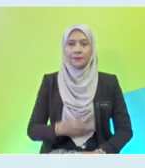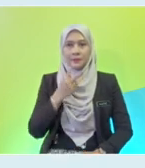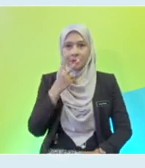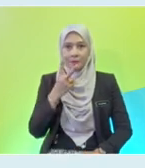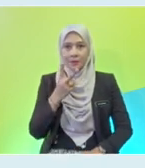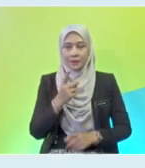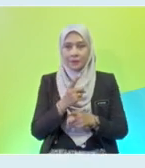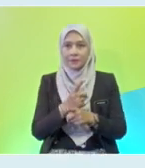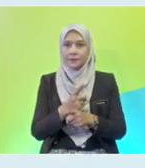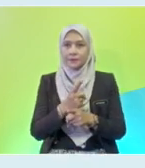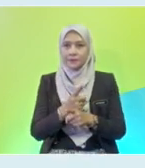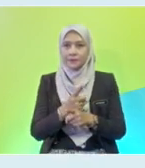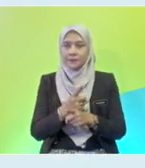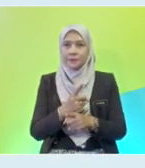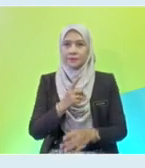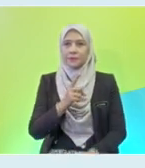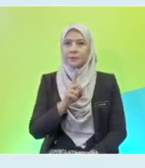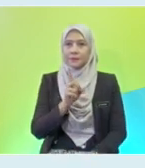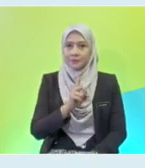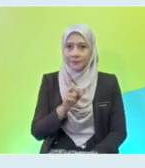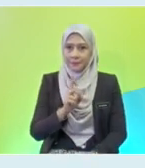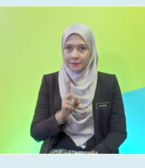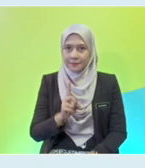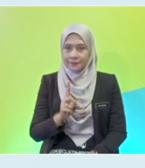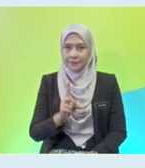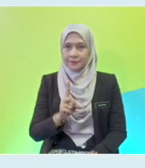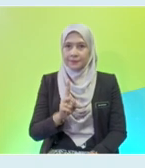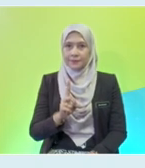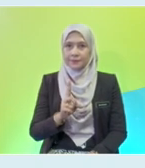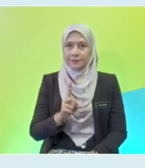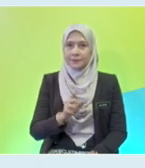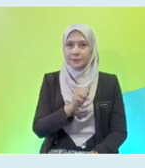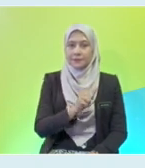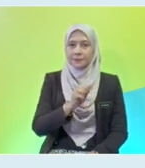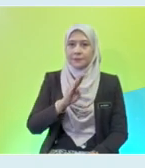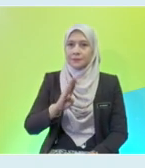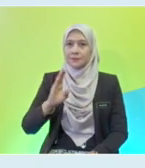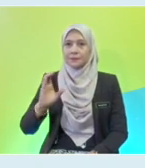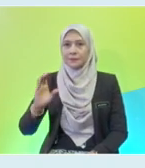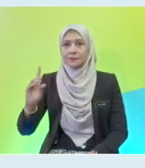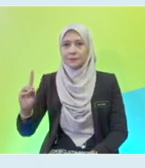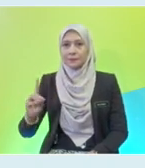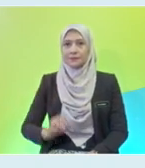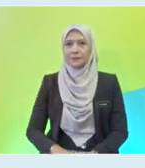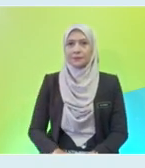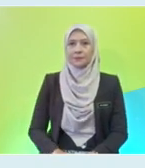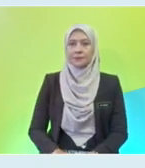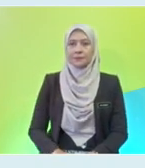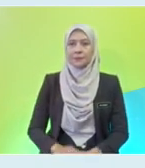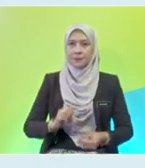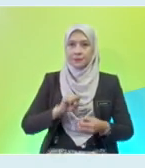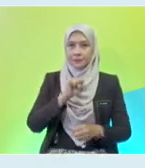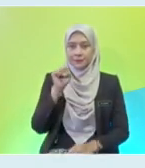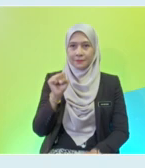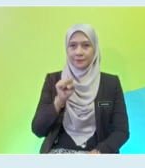disini kita lihat jawabannya adalah satu dan dua seterusnya kita lihat soal dan ketiga